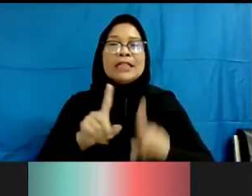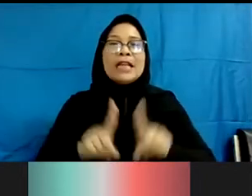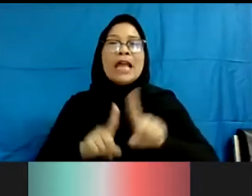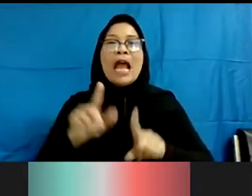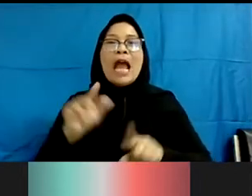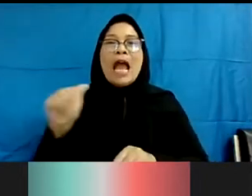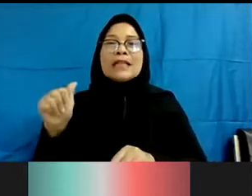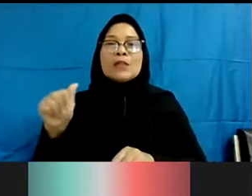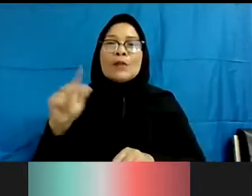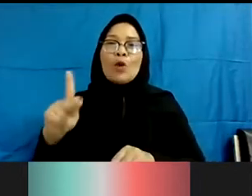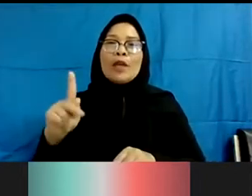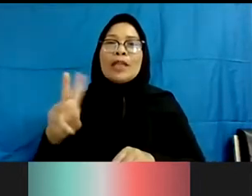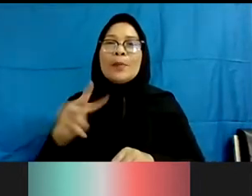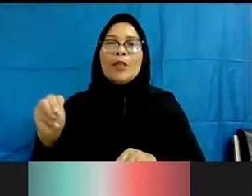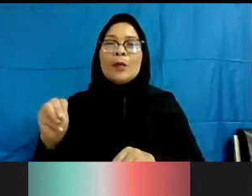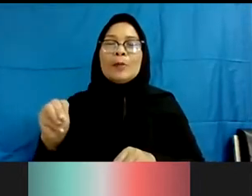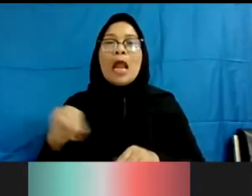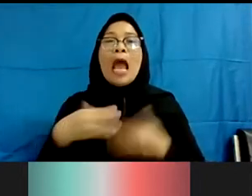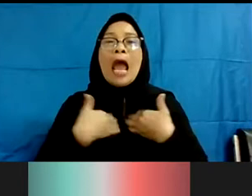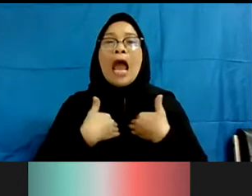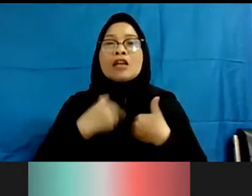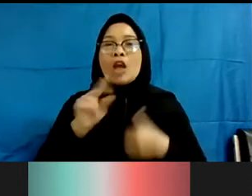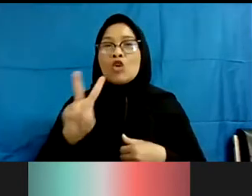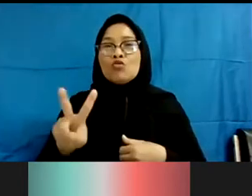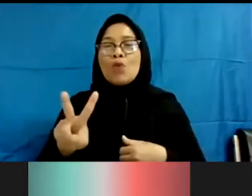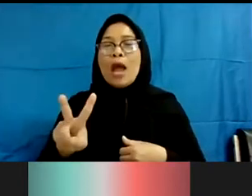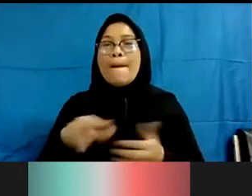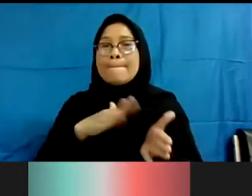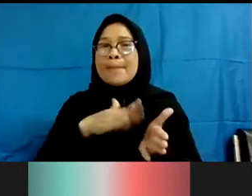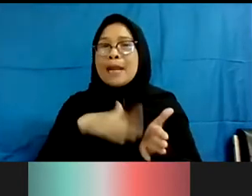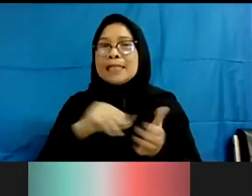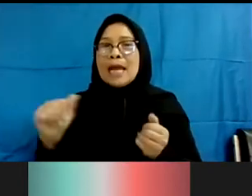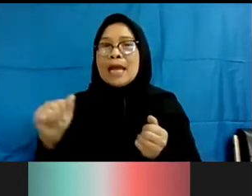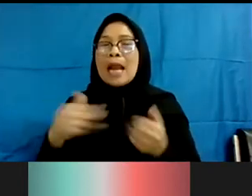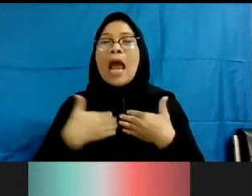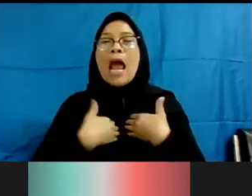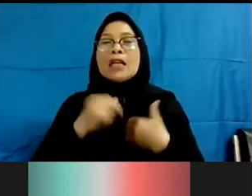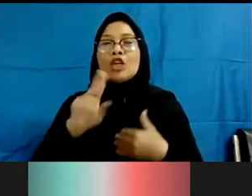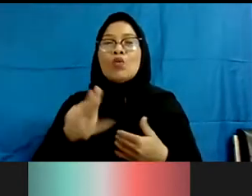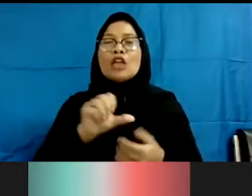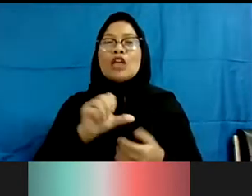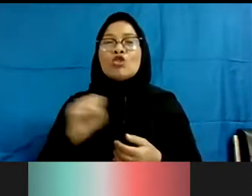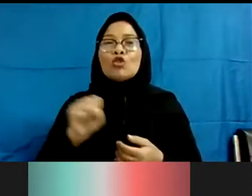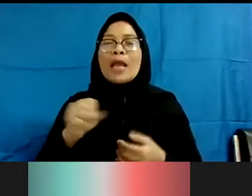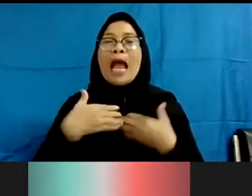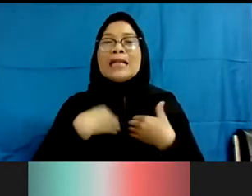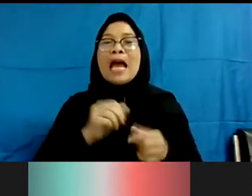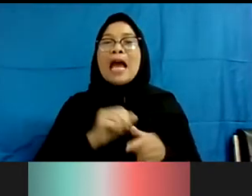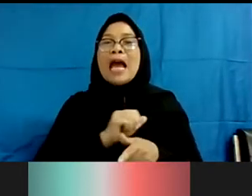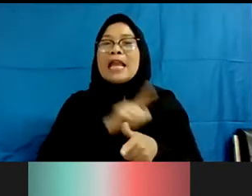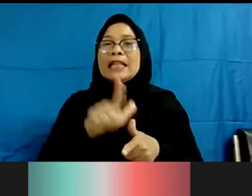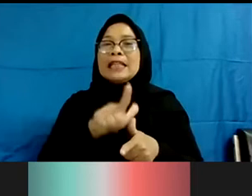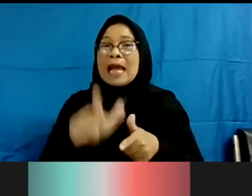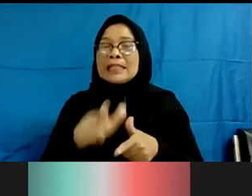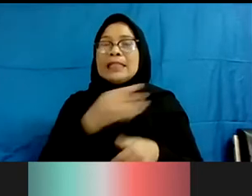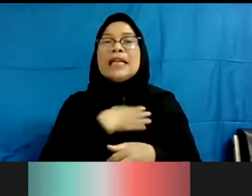kompetensi minimumnya. Itu terdiri dari hanya dua, bukan dua mata pelajaran, tapi dua subjek gitu ya. Ada literasi dan juga numerasi.